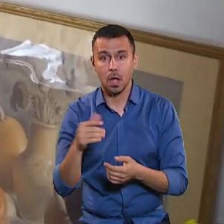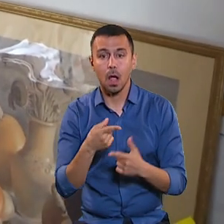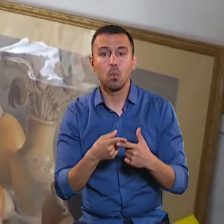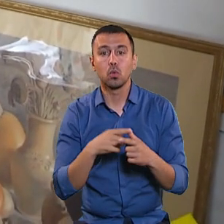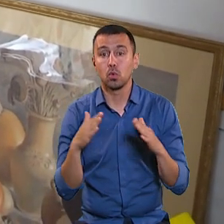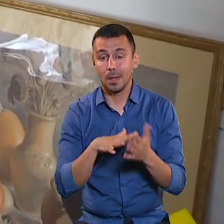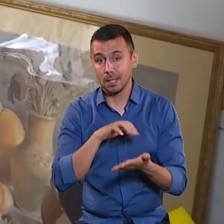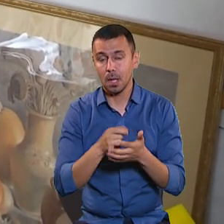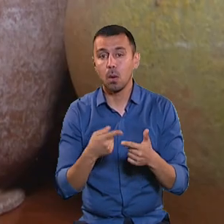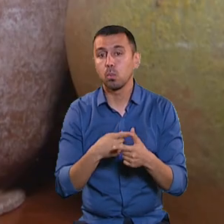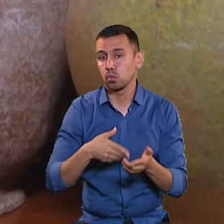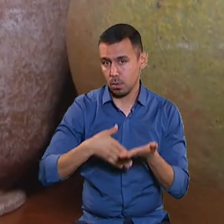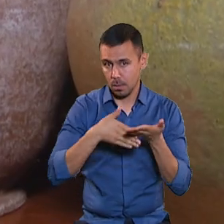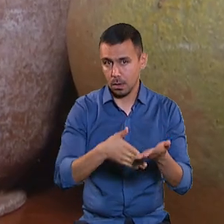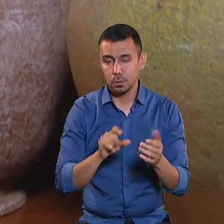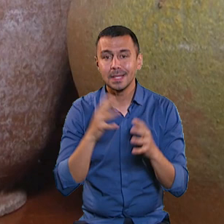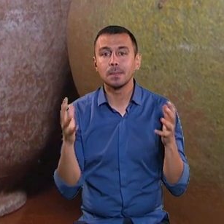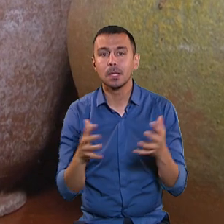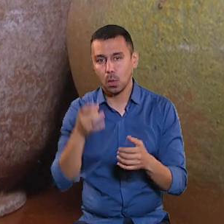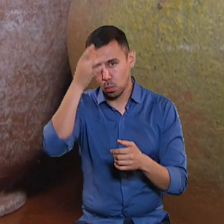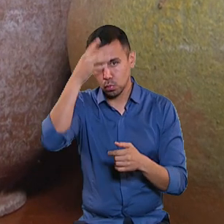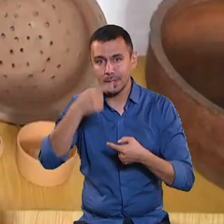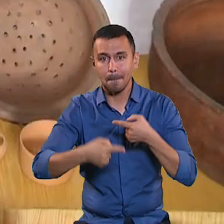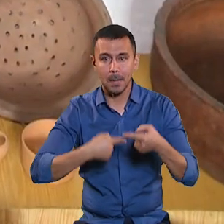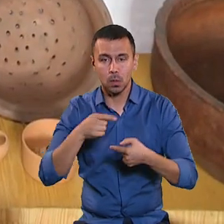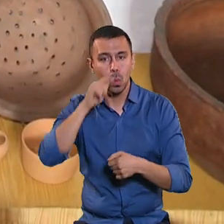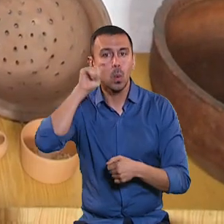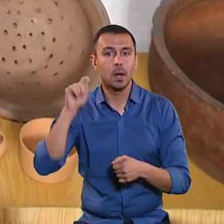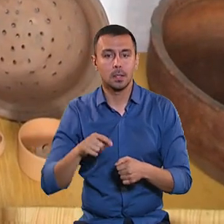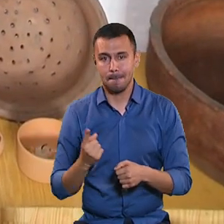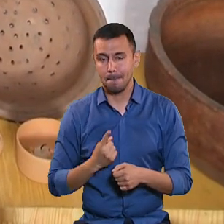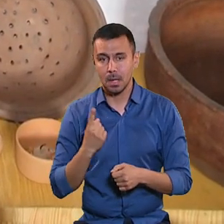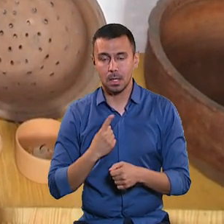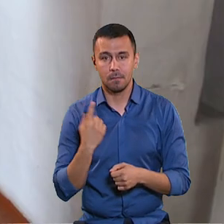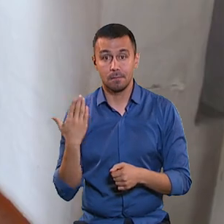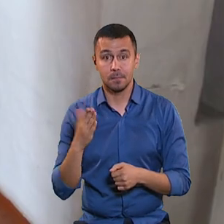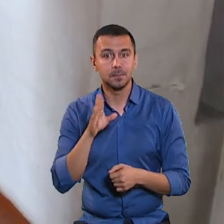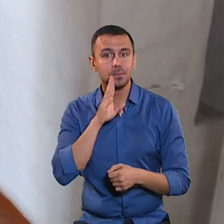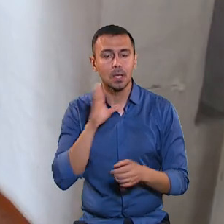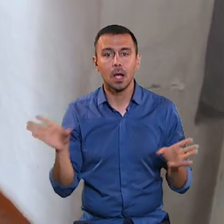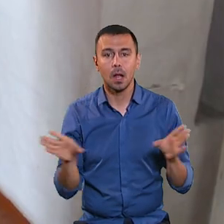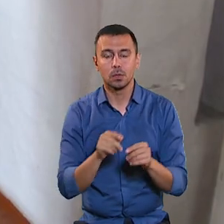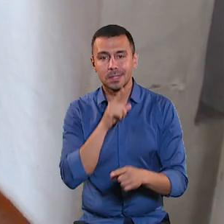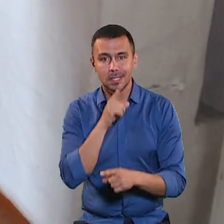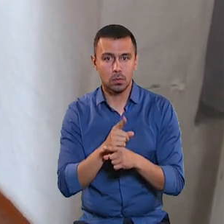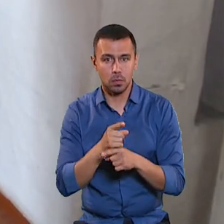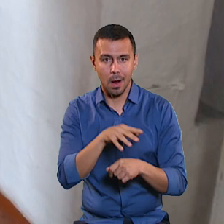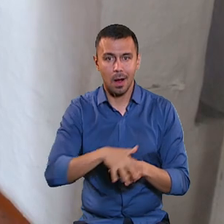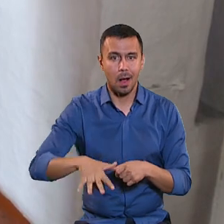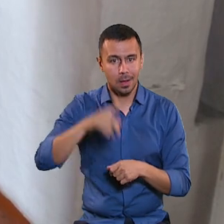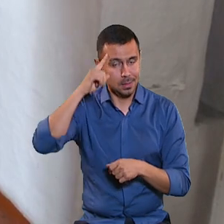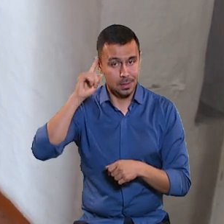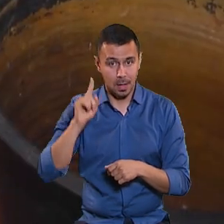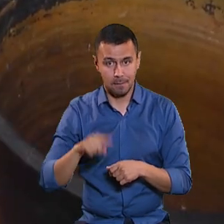займались або допомагали аби зберегти культурну спадщину українських майстрів Валентина Когут разом із сестрою краєзнавицею